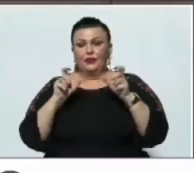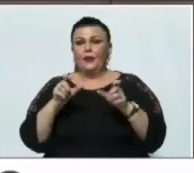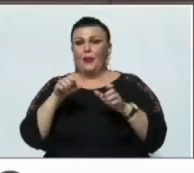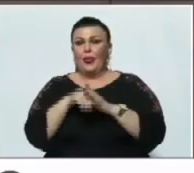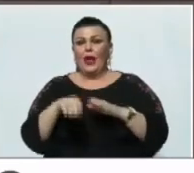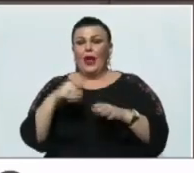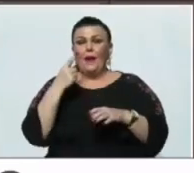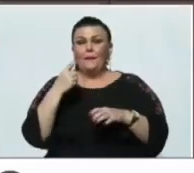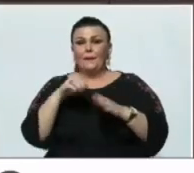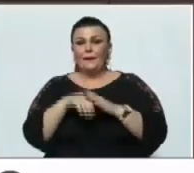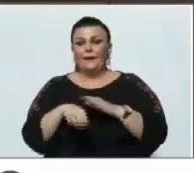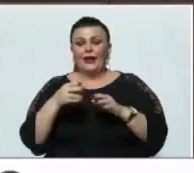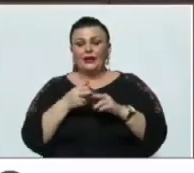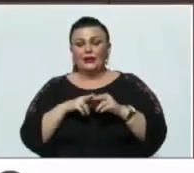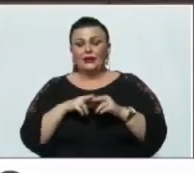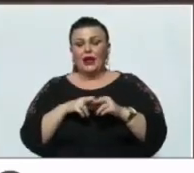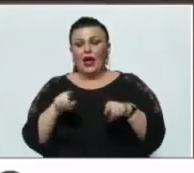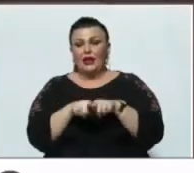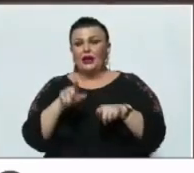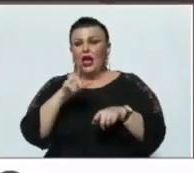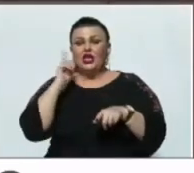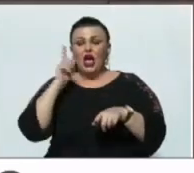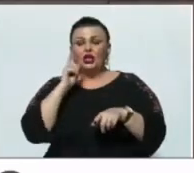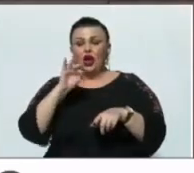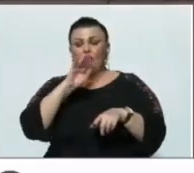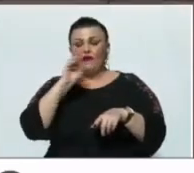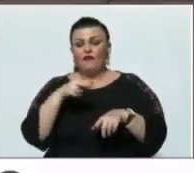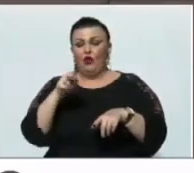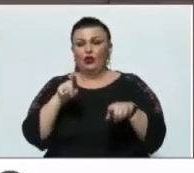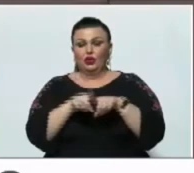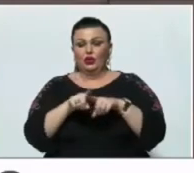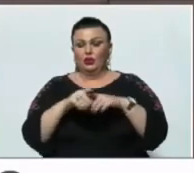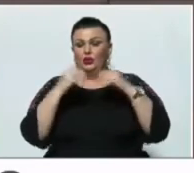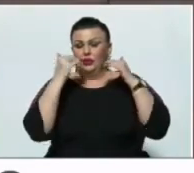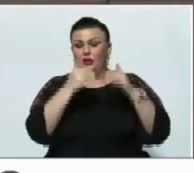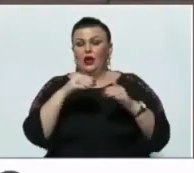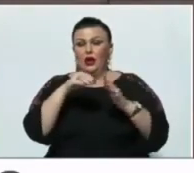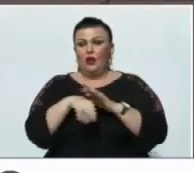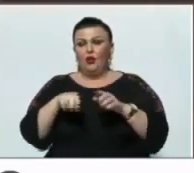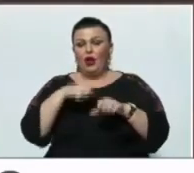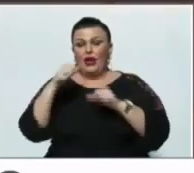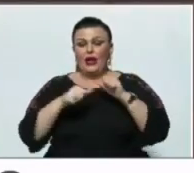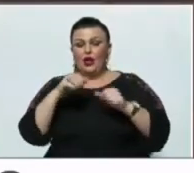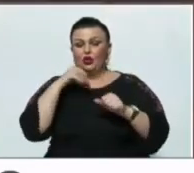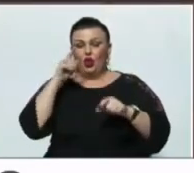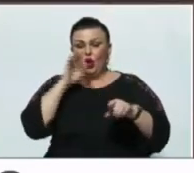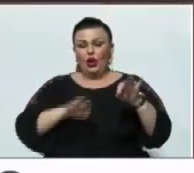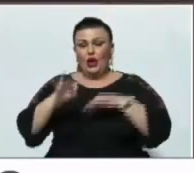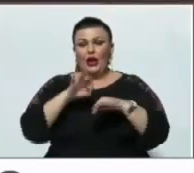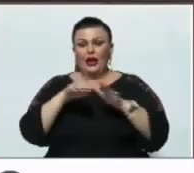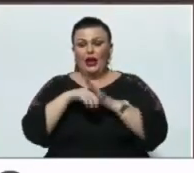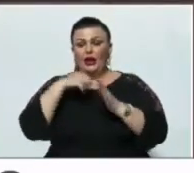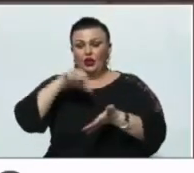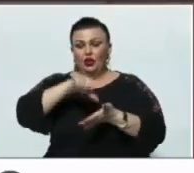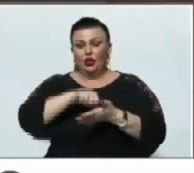yalnız benefisiar qismində deyil, eyni zamanda Gənclər Fondunun tərəfdaşı qismində bu il bir çox layihələrə, bir çox tədbirlərə